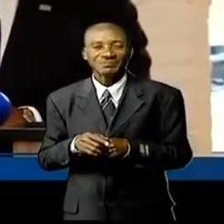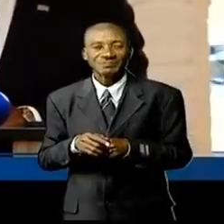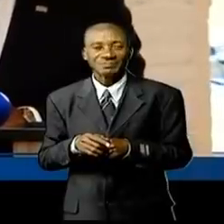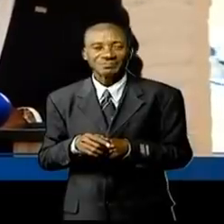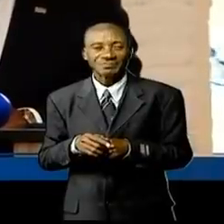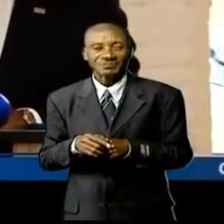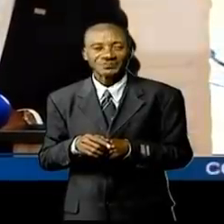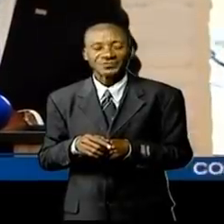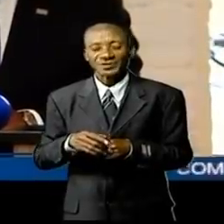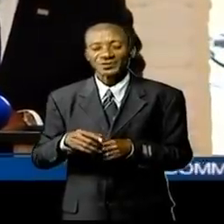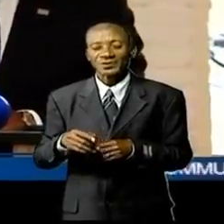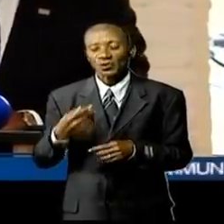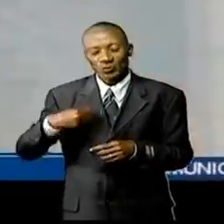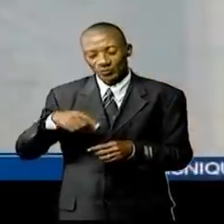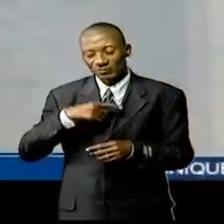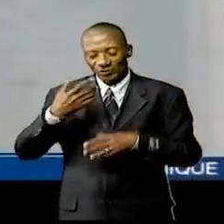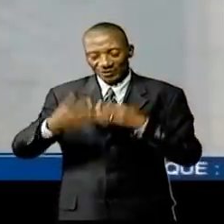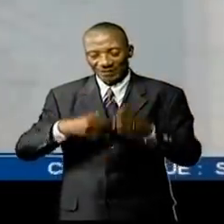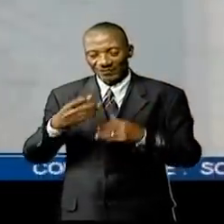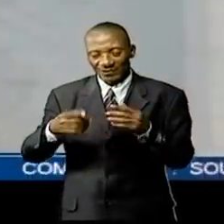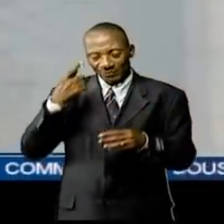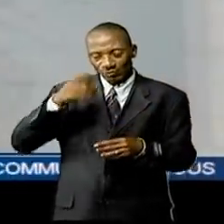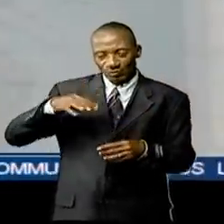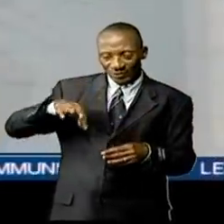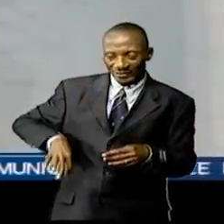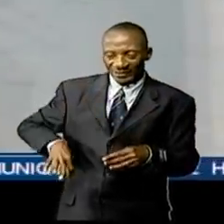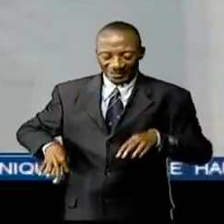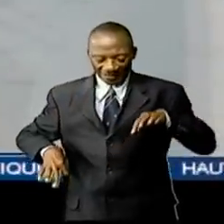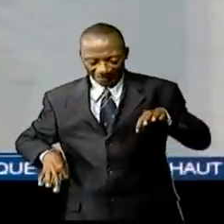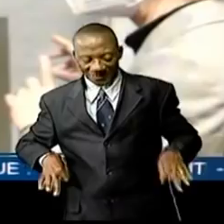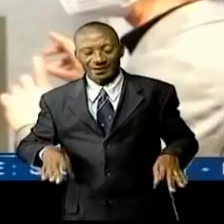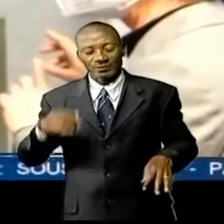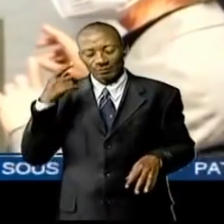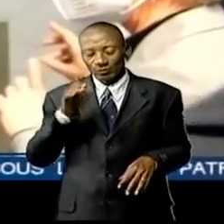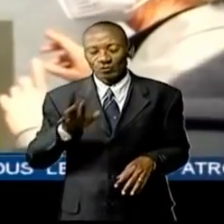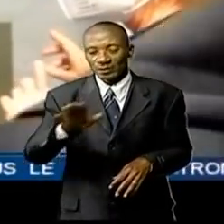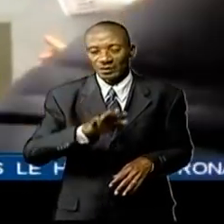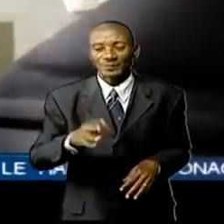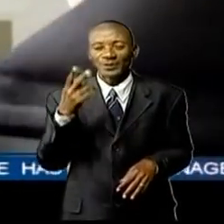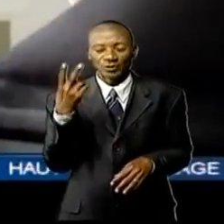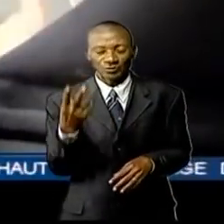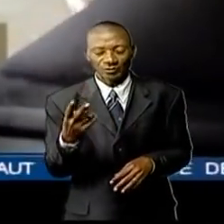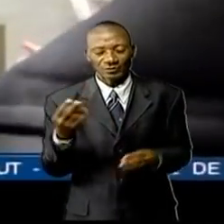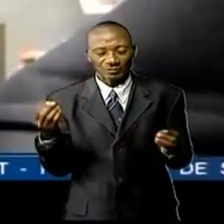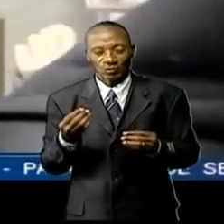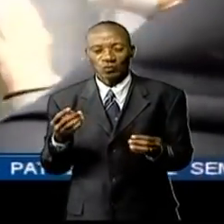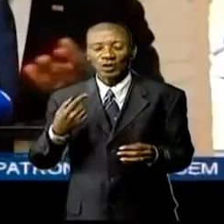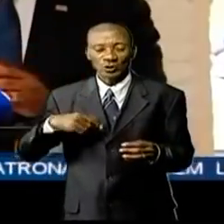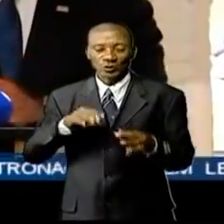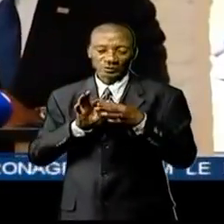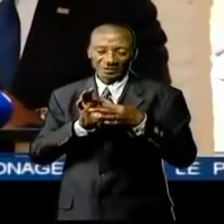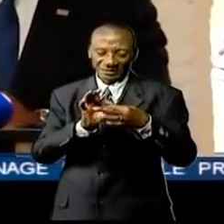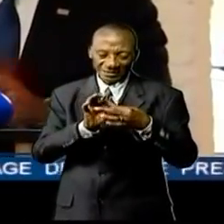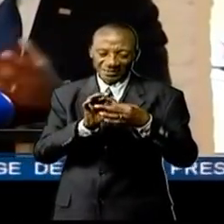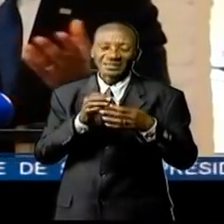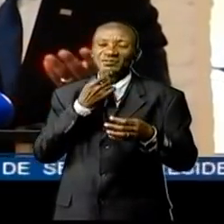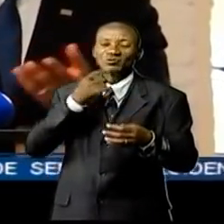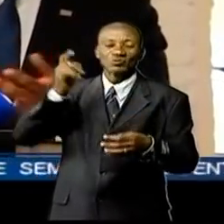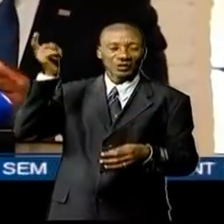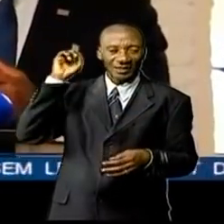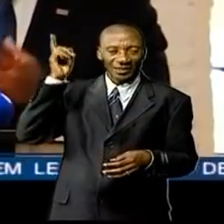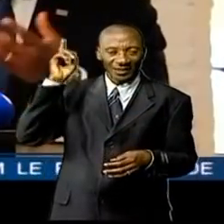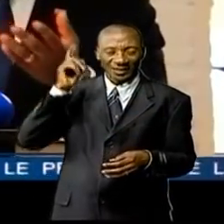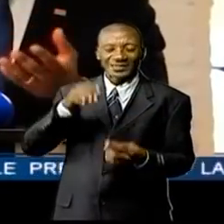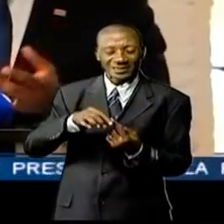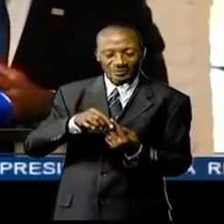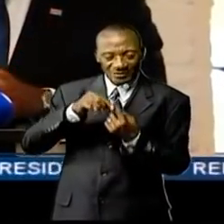nos deux nations qui, comme vous le savez, ont un lien historique assez fort et particulier, et une volonté